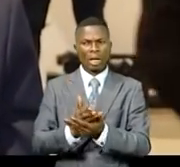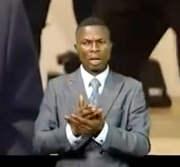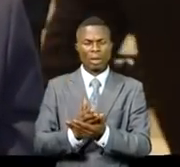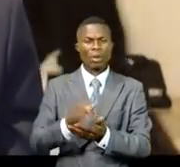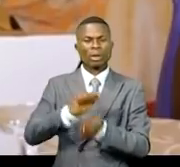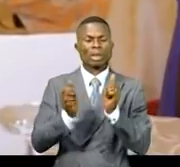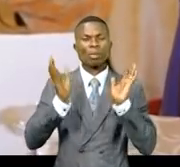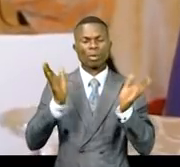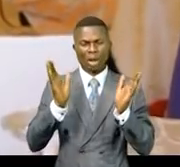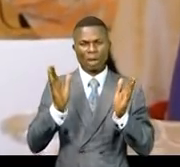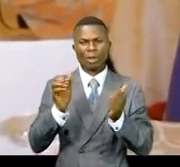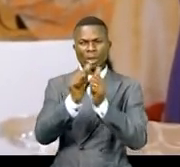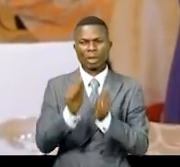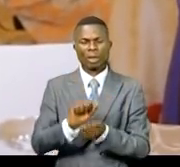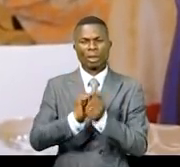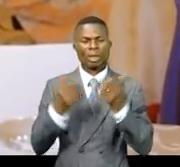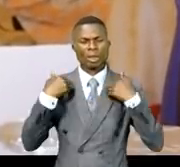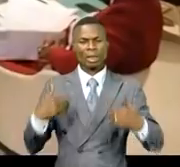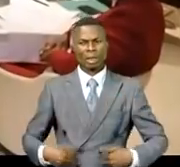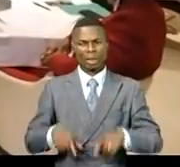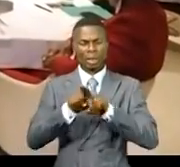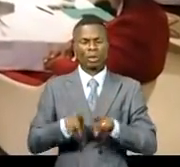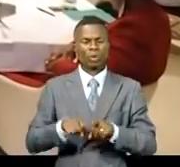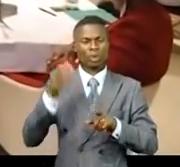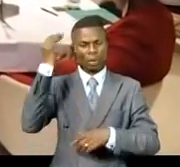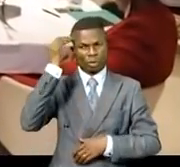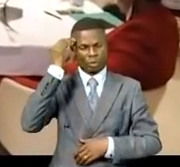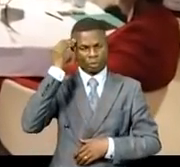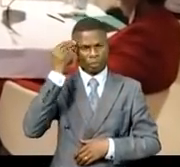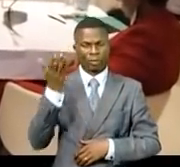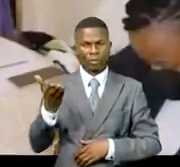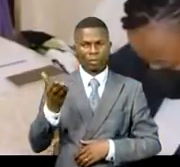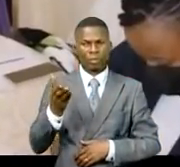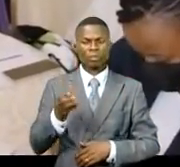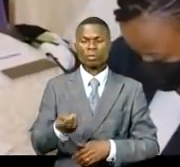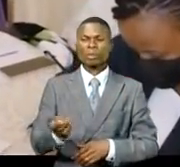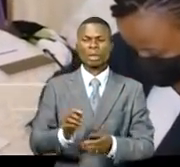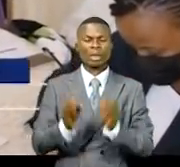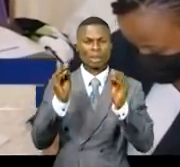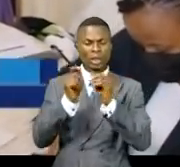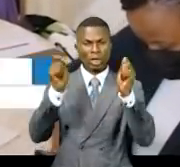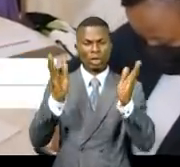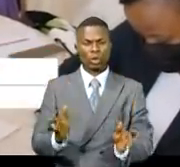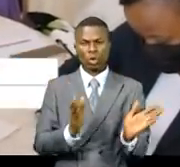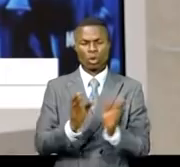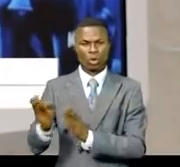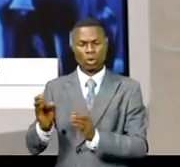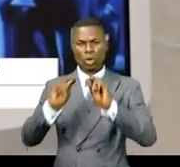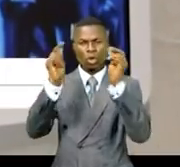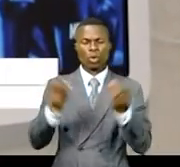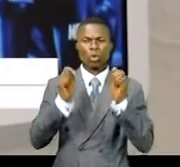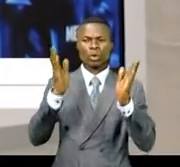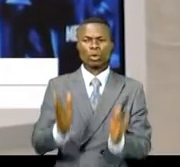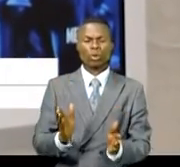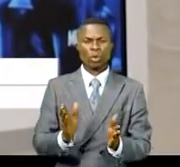désagréments aussi bien sur le plan physique que mental. Notez que le déjeuner de presse a été organisé par le réseau des journalistes